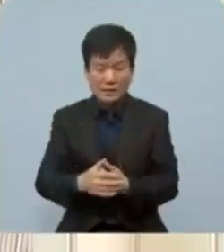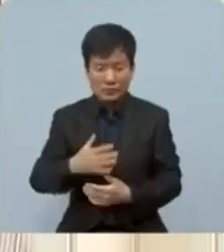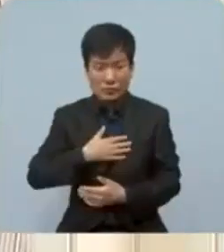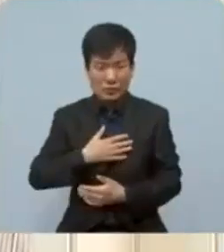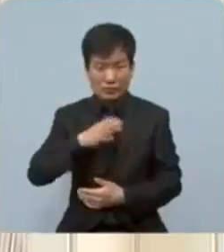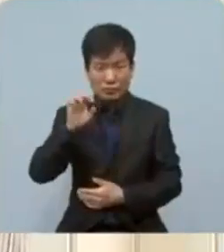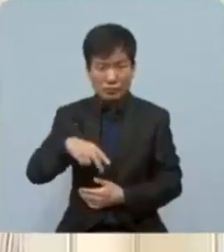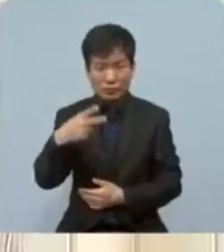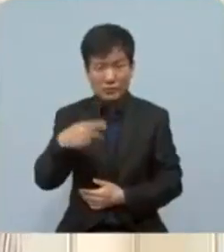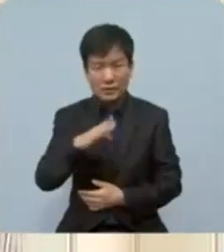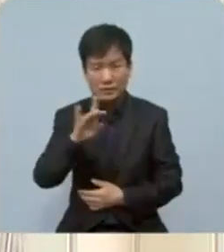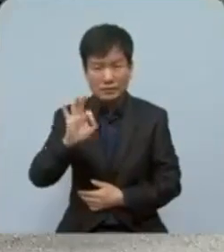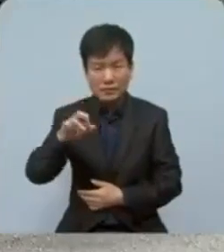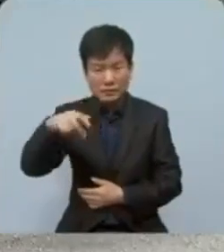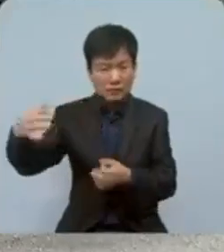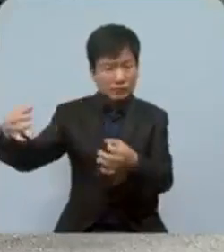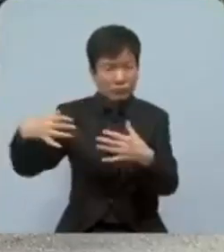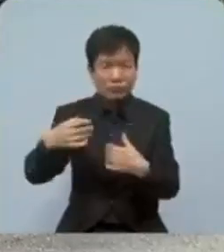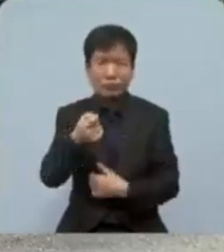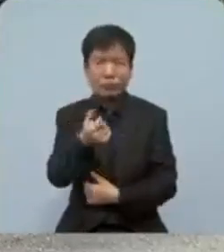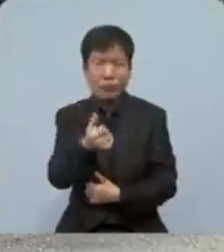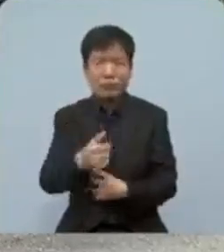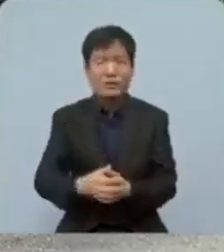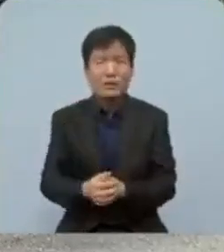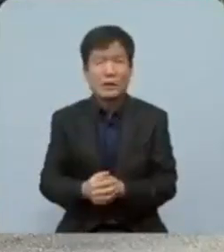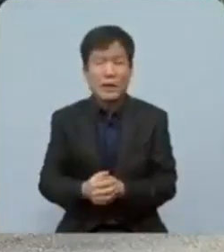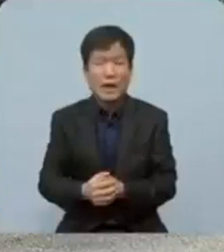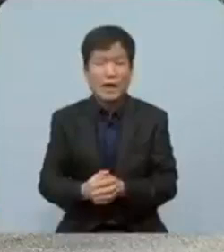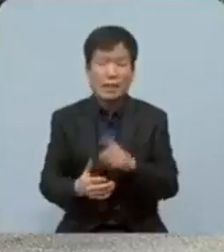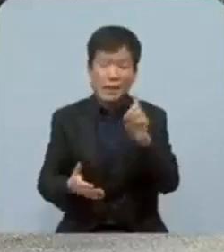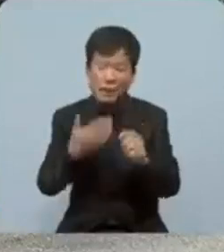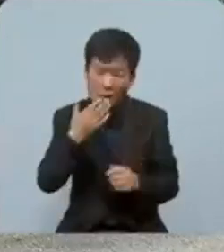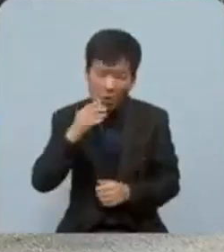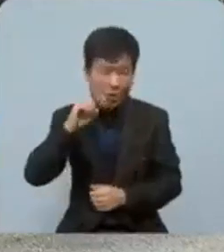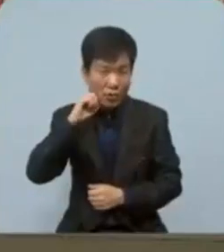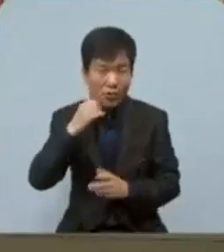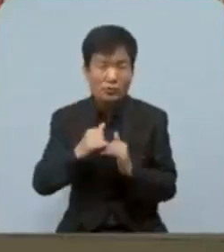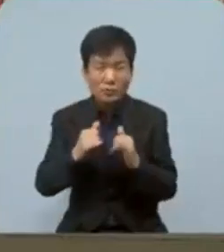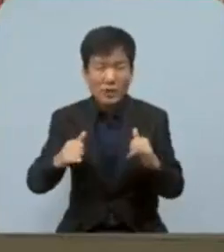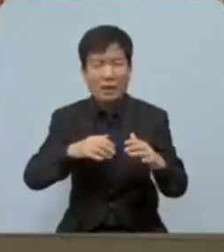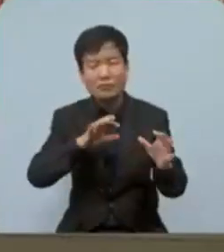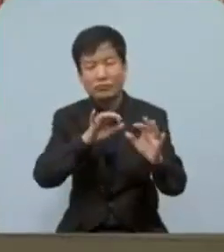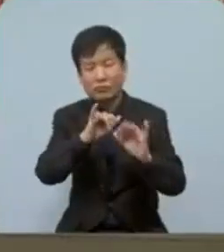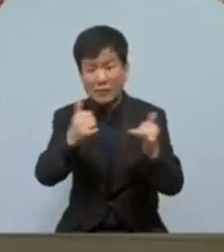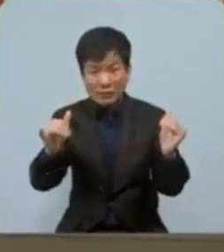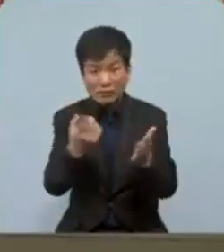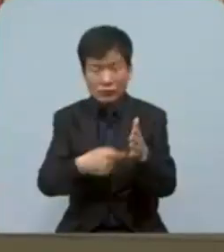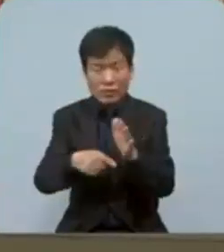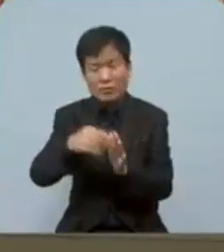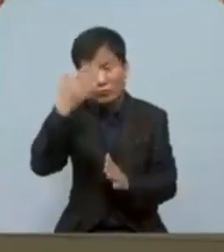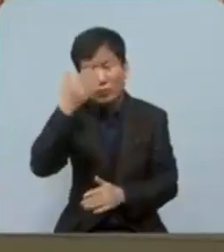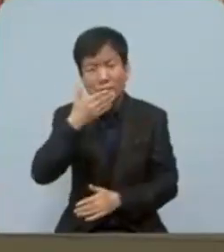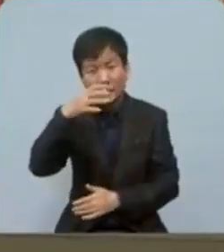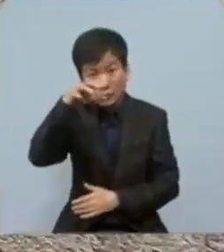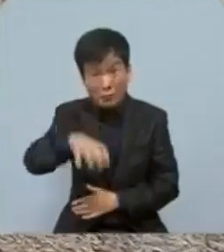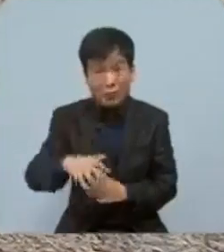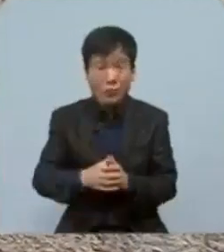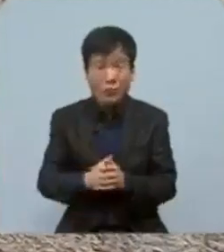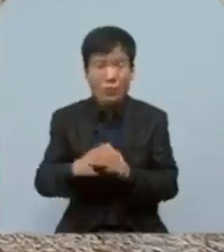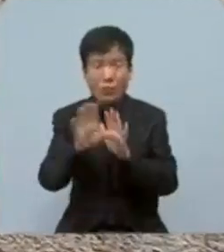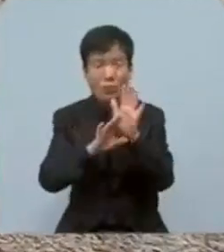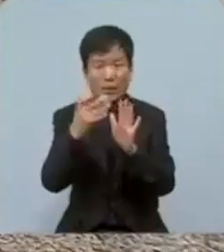저희한테 들어오는 것도. 당장 한 끼 식사가 어려운 거리의 이웃을 위한 무료 급식소도